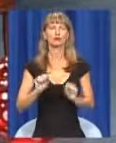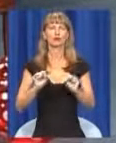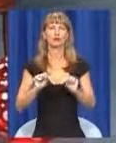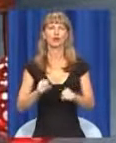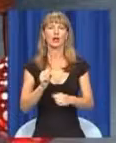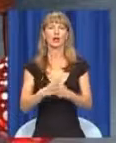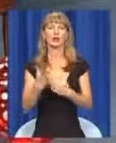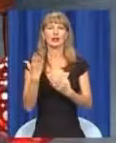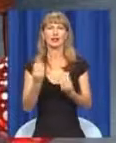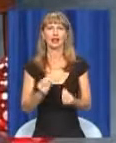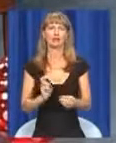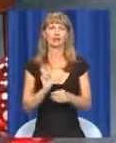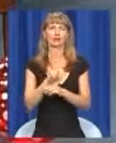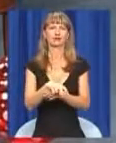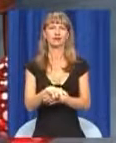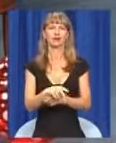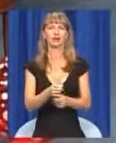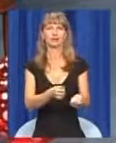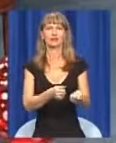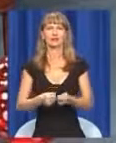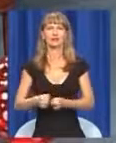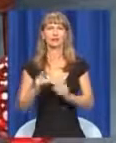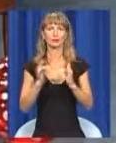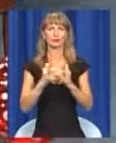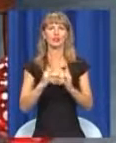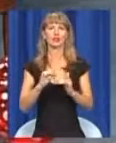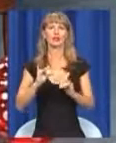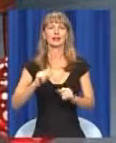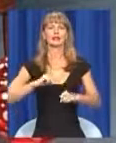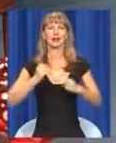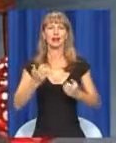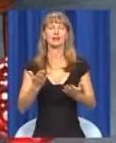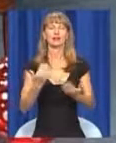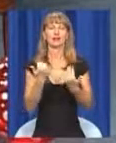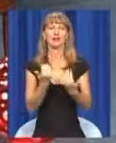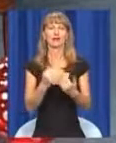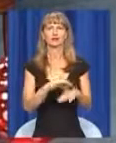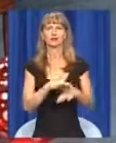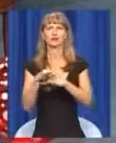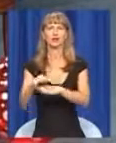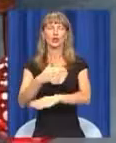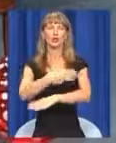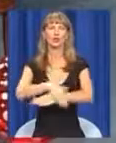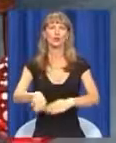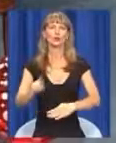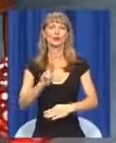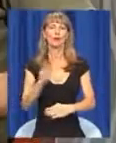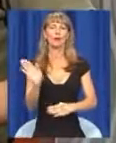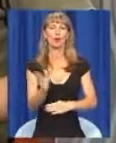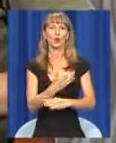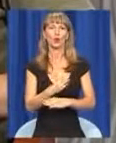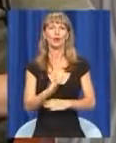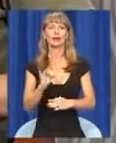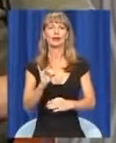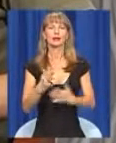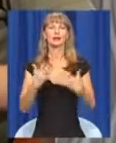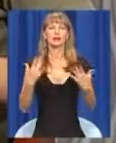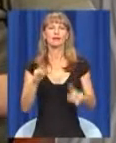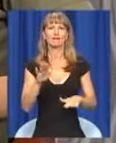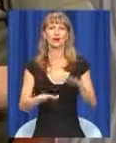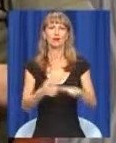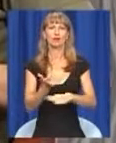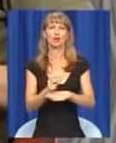ранку приходити, стягувати вас з постілі і починати там намагатися якось вас вивести на вулицю для того, аби погуляти. І більше того, важать